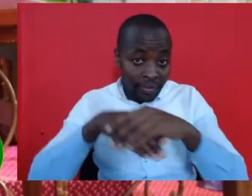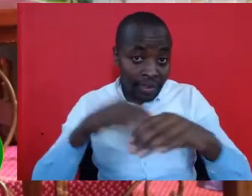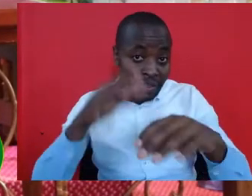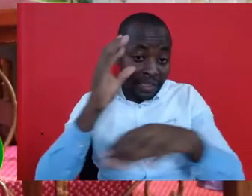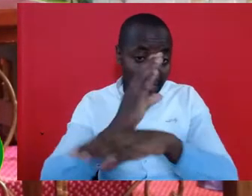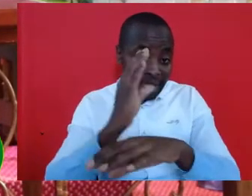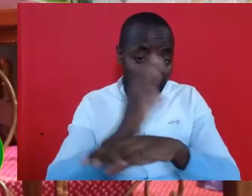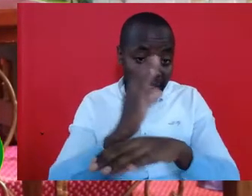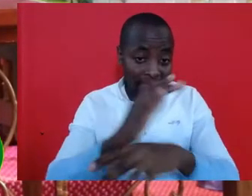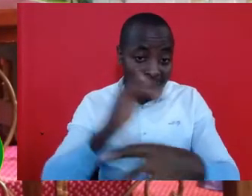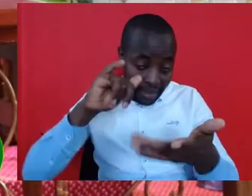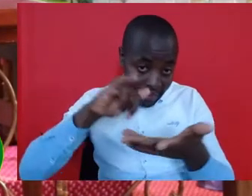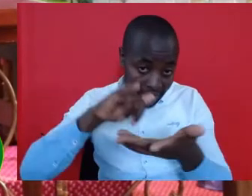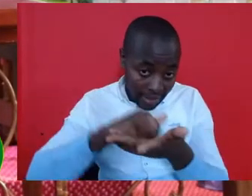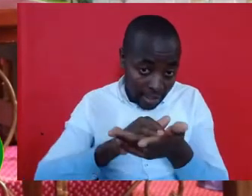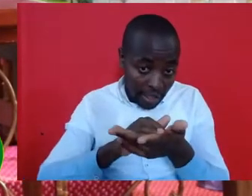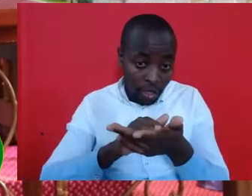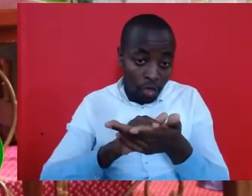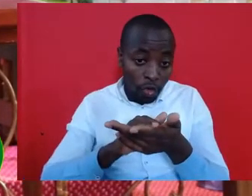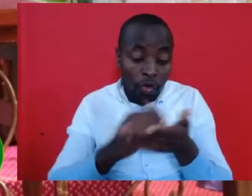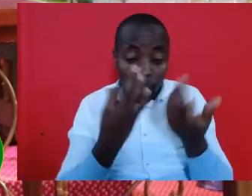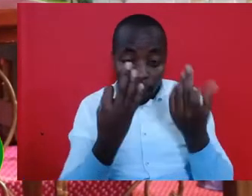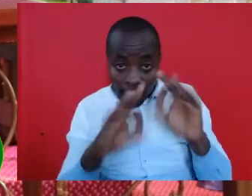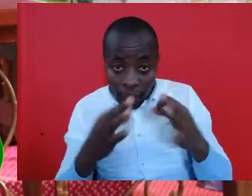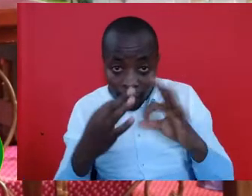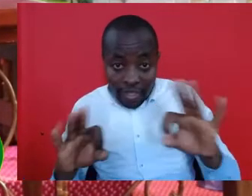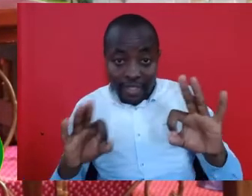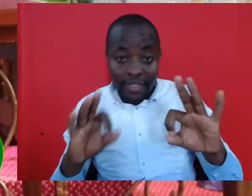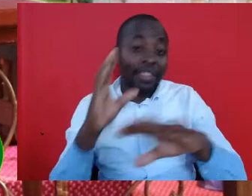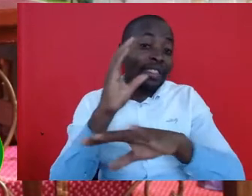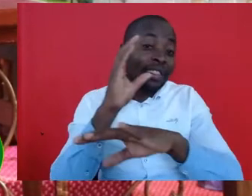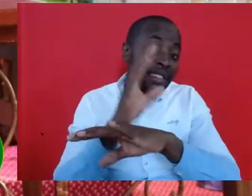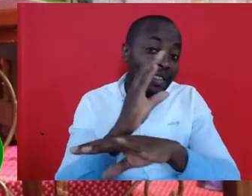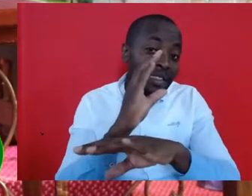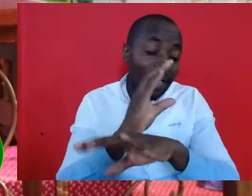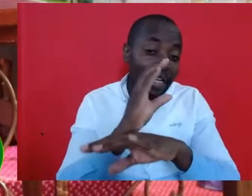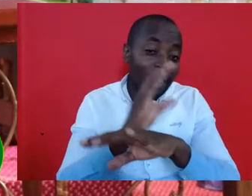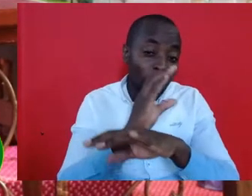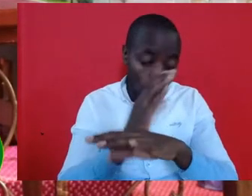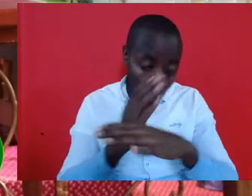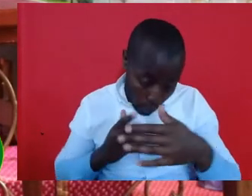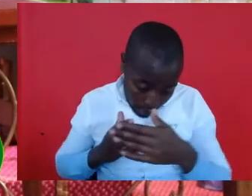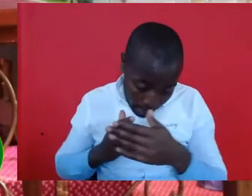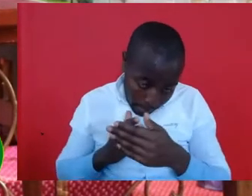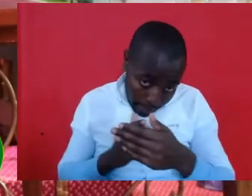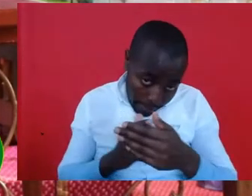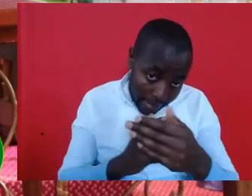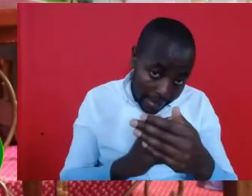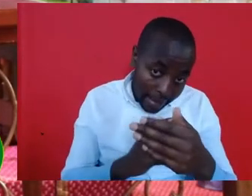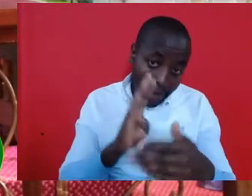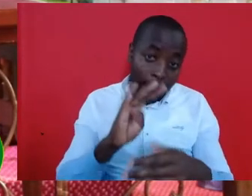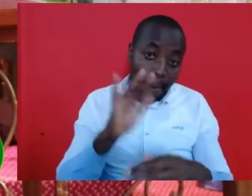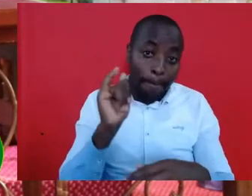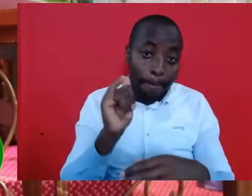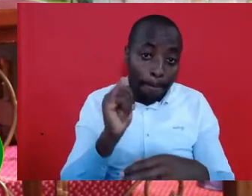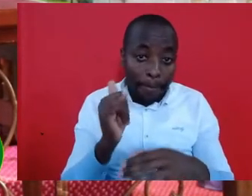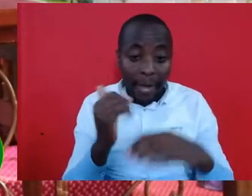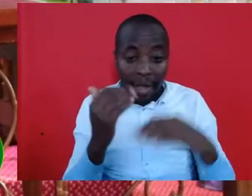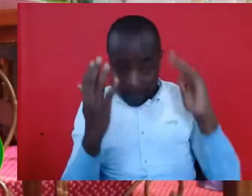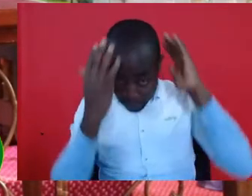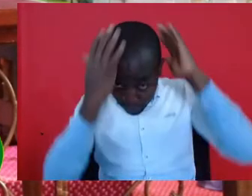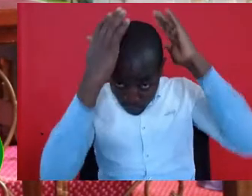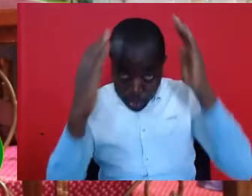haya. Tutakuwa tunaongozwa na Bishop wetu ili